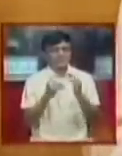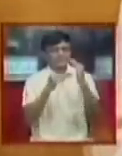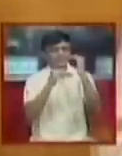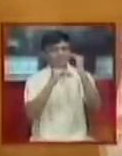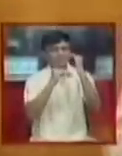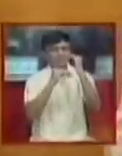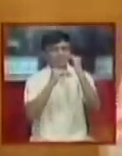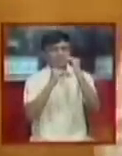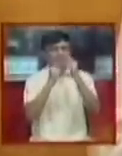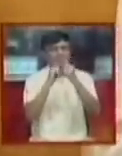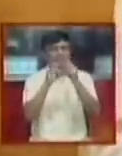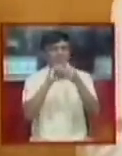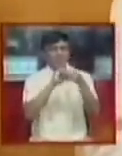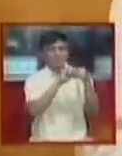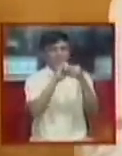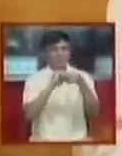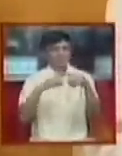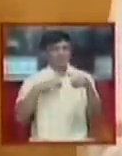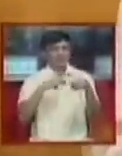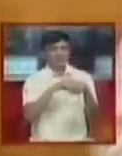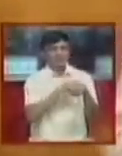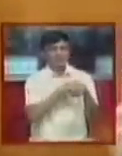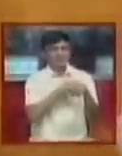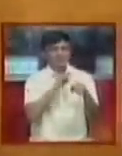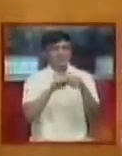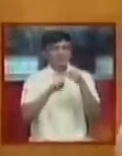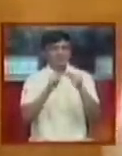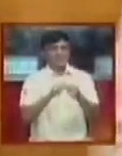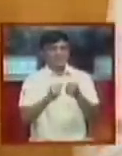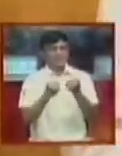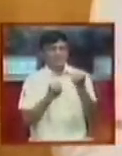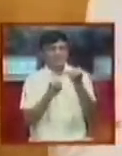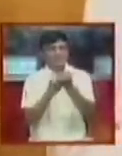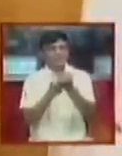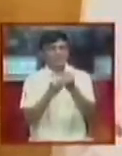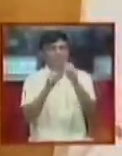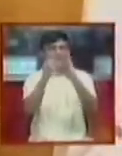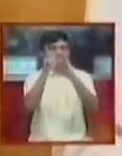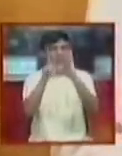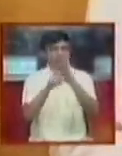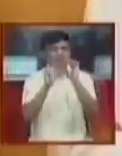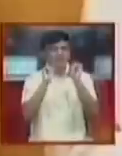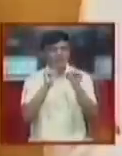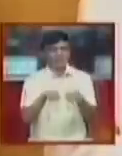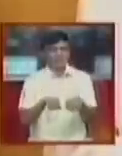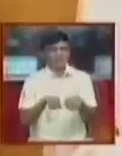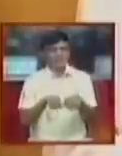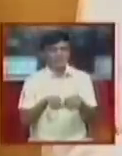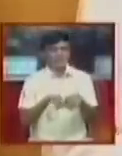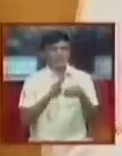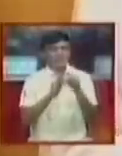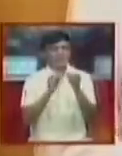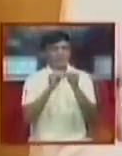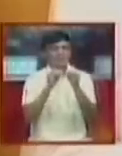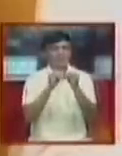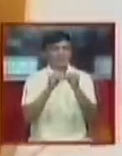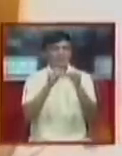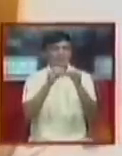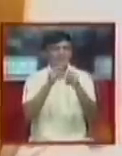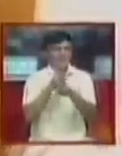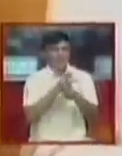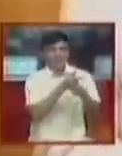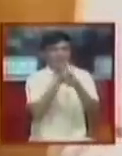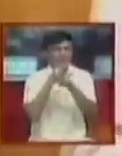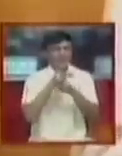Umaasa po tayo sa pakikisa ng Kongreso upang makapagpasa ng batas na sisigurong napapangalagaan ang kalikasan